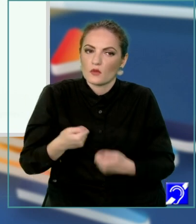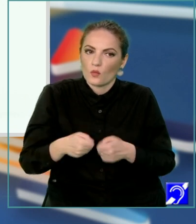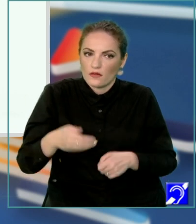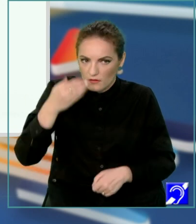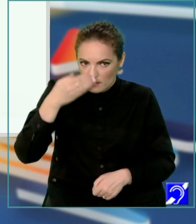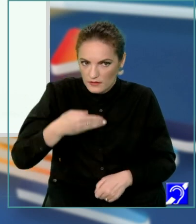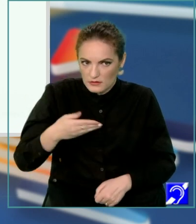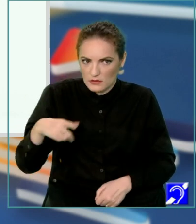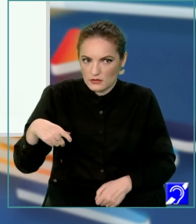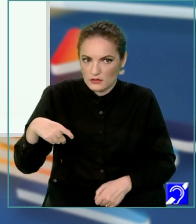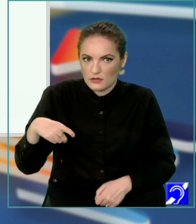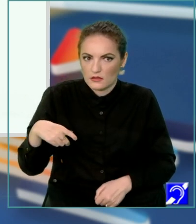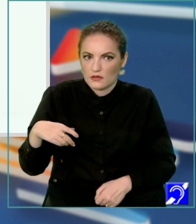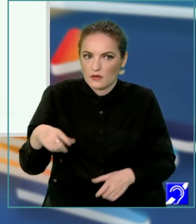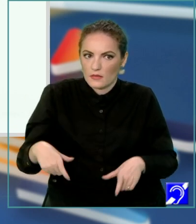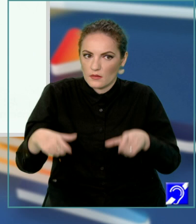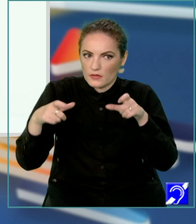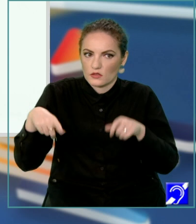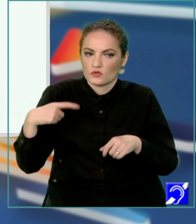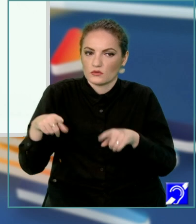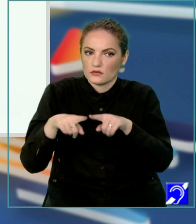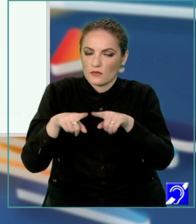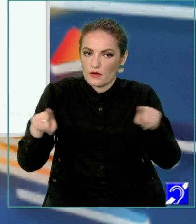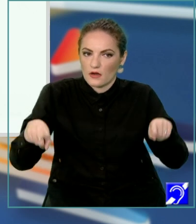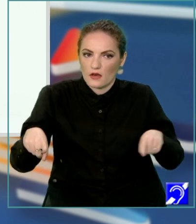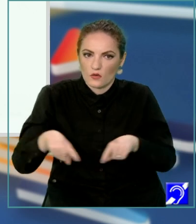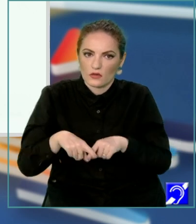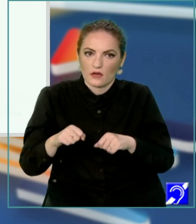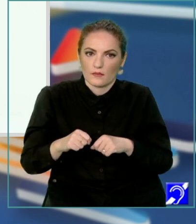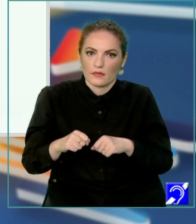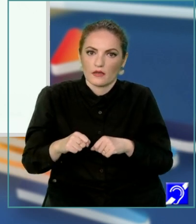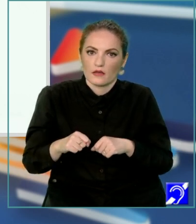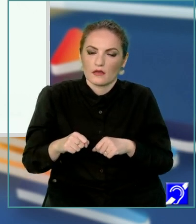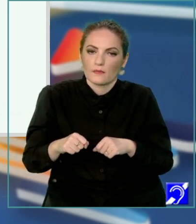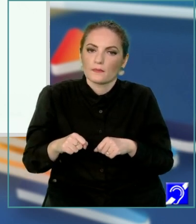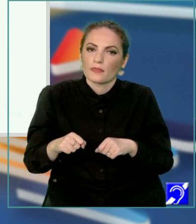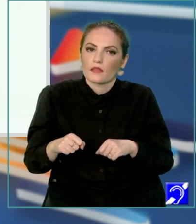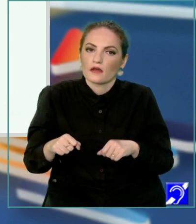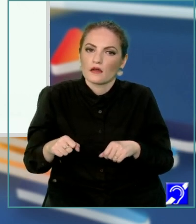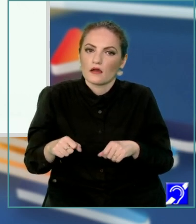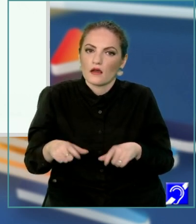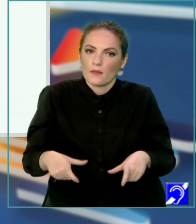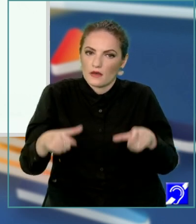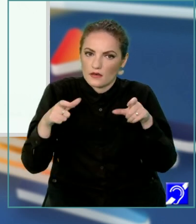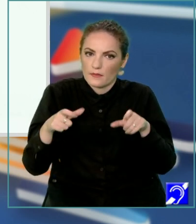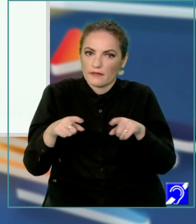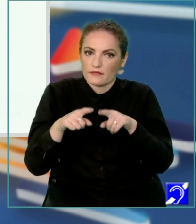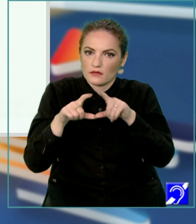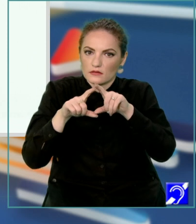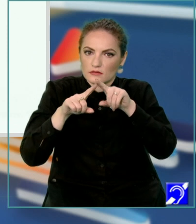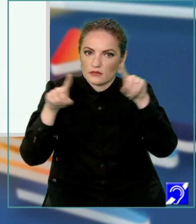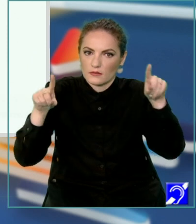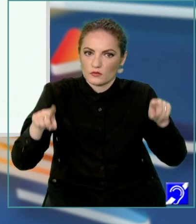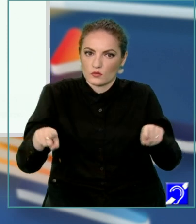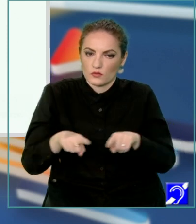este un paralelipiped cu toate fețele dreptunghiuri în paralel cele două figuri observăm că